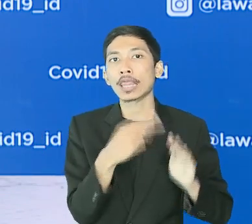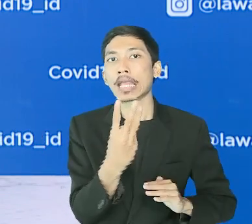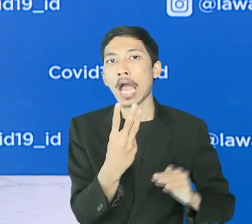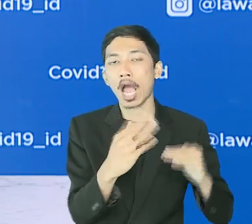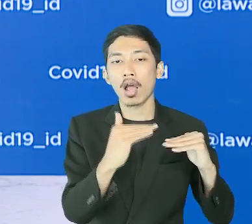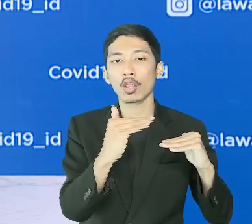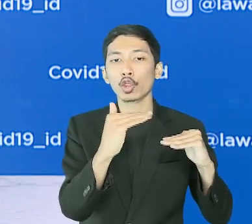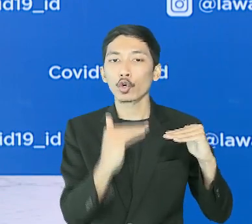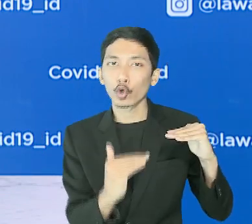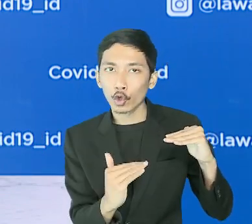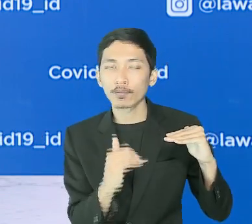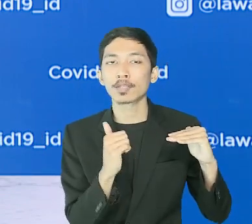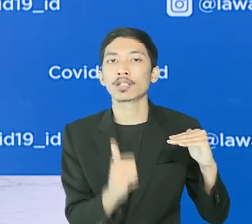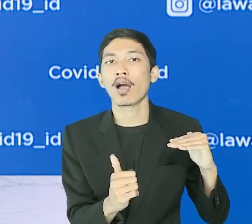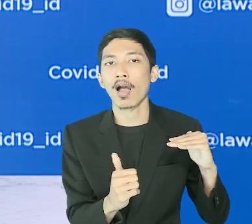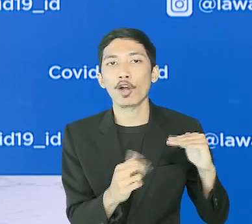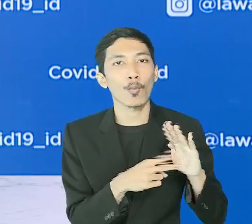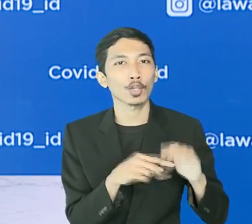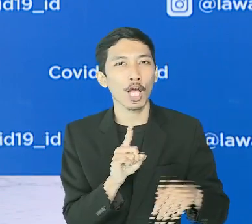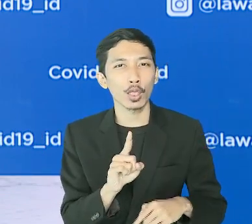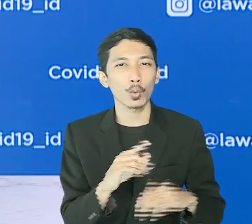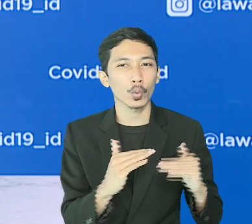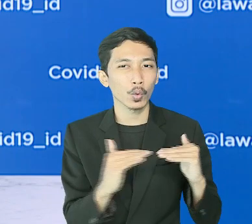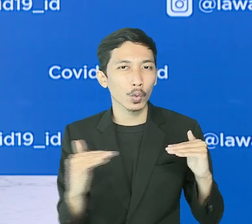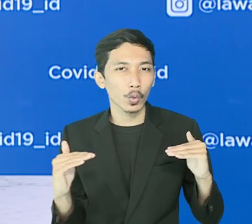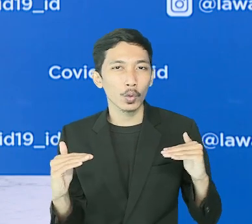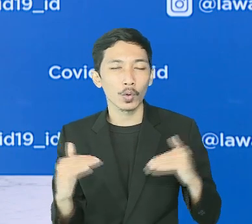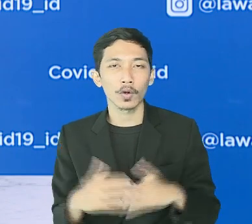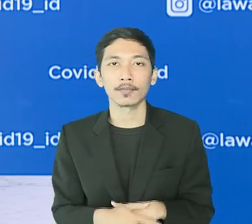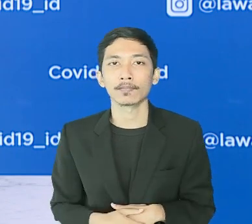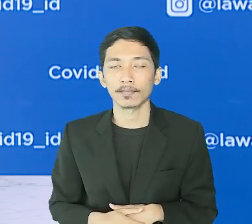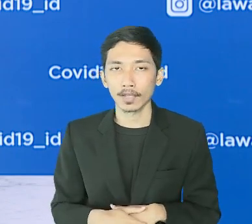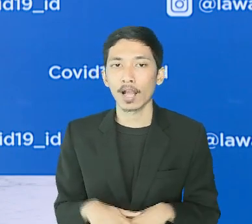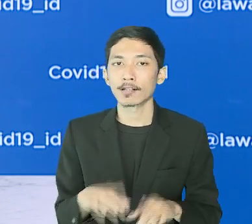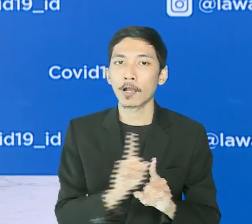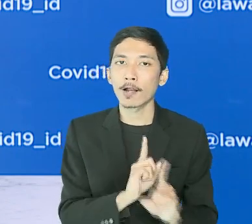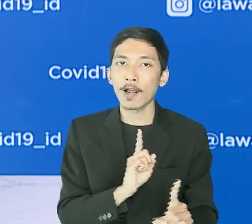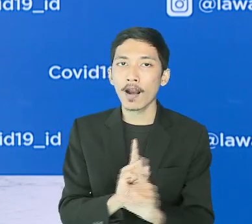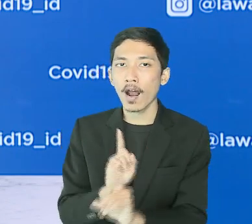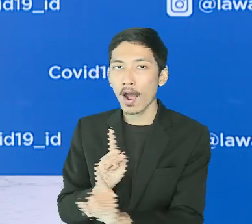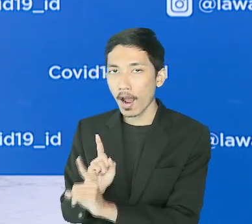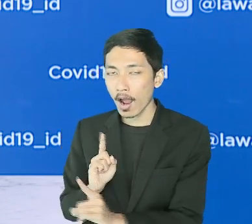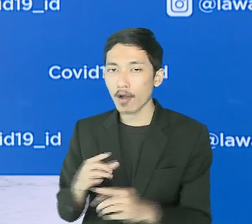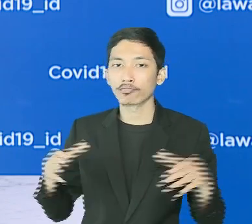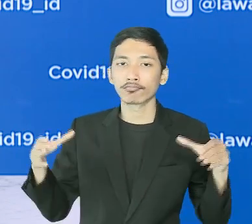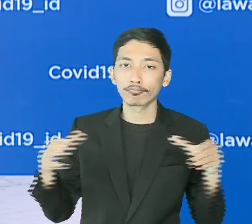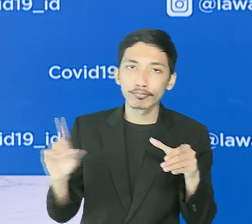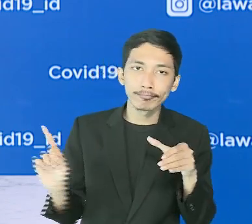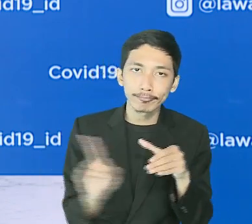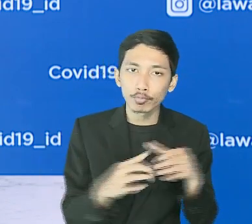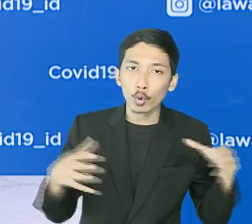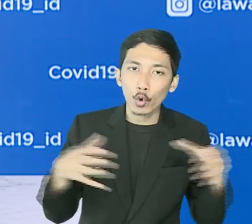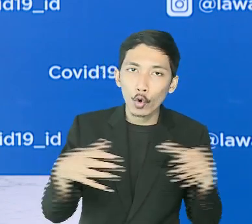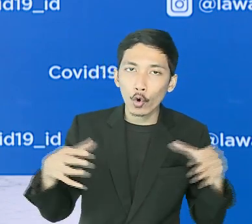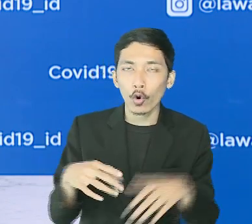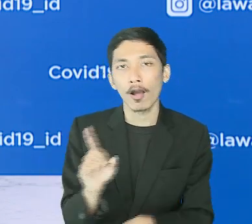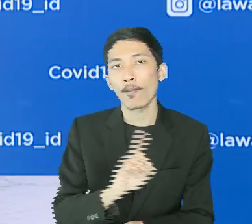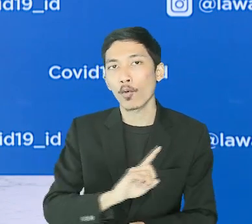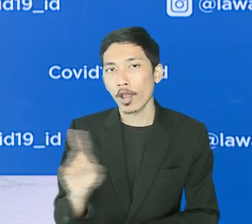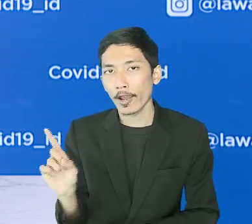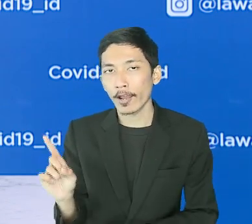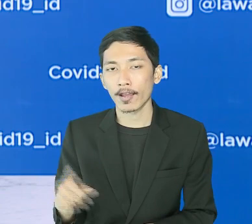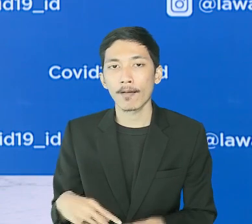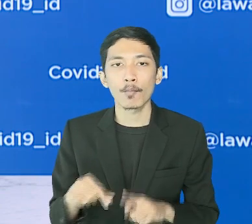Bayangkan jika kita menambah proteksi lainnya seperti menjaga jarak, menghindari kerumunan, melakukan kegiatan esensial